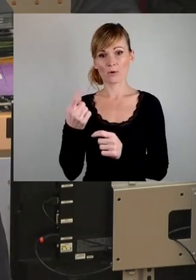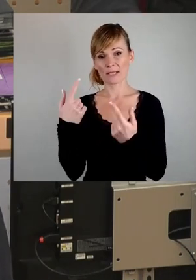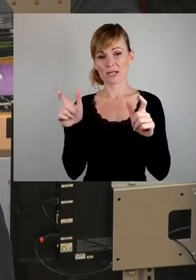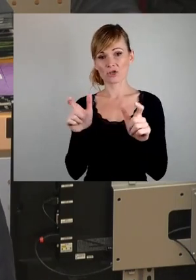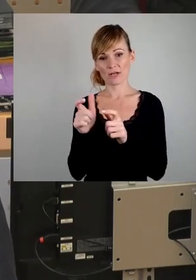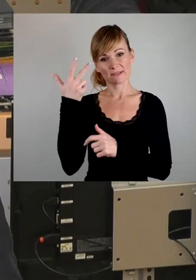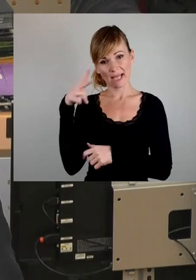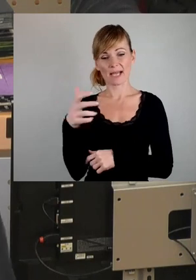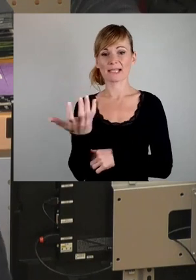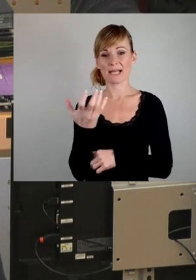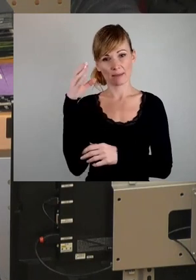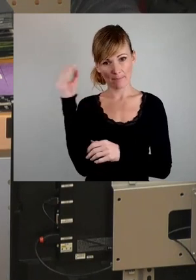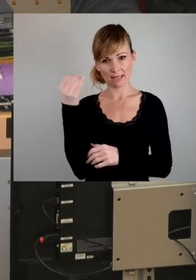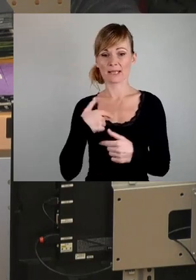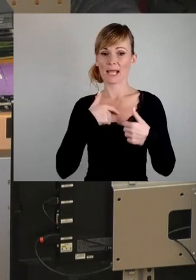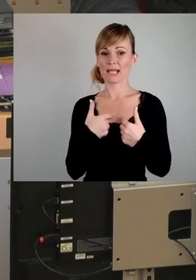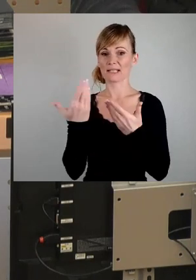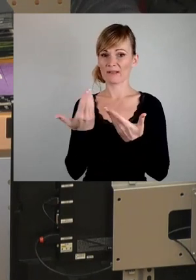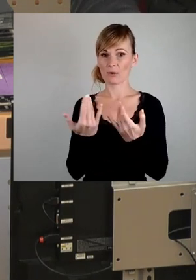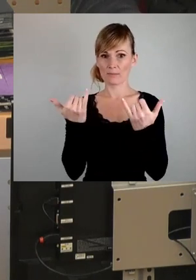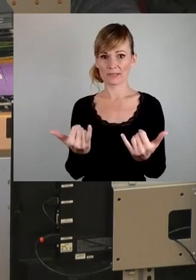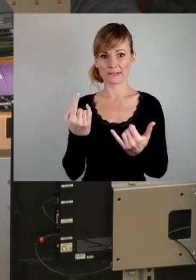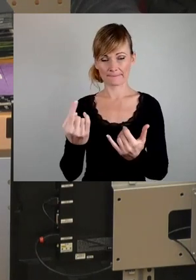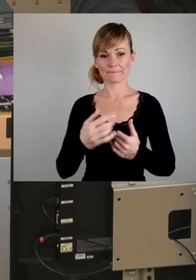Kreis. Es ist mir eine,